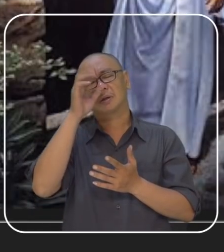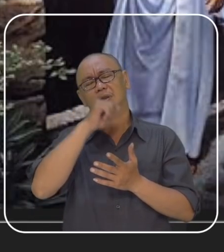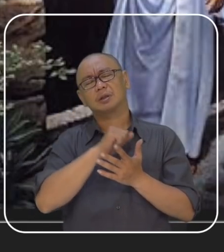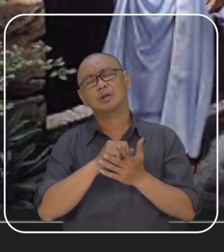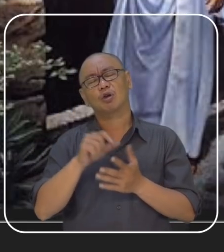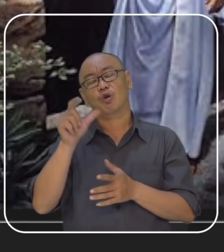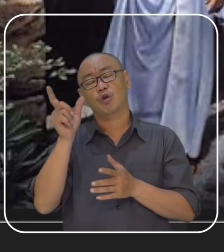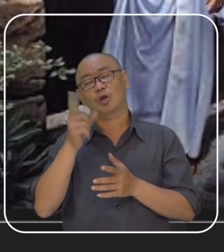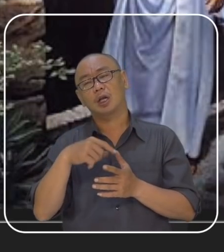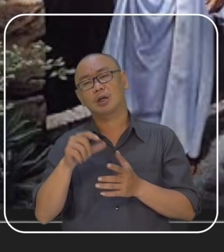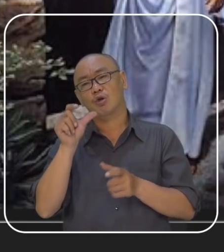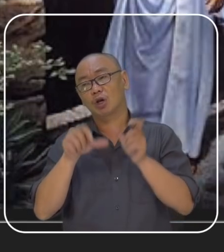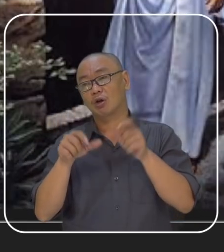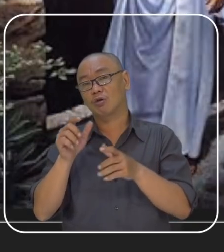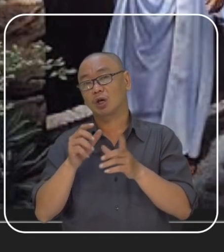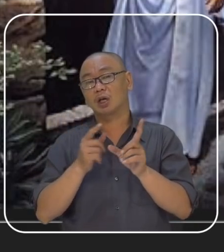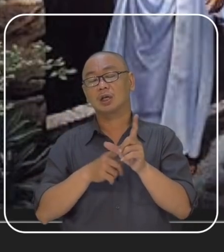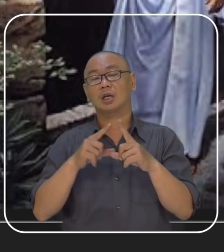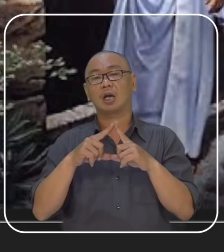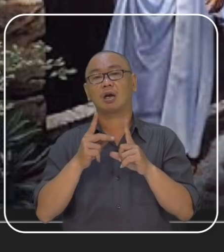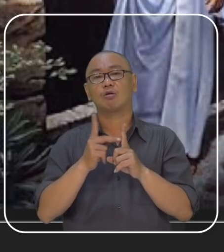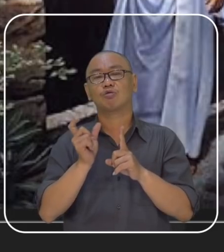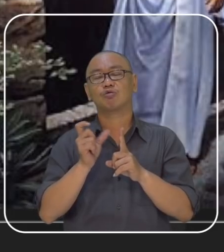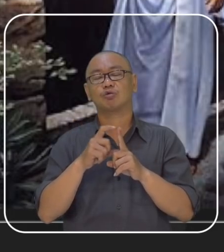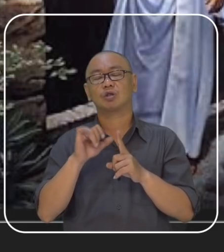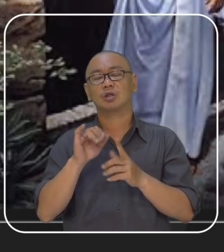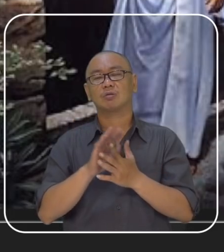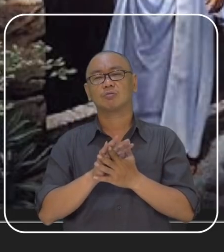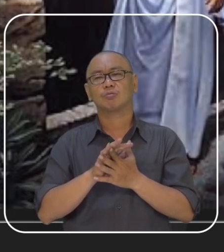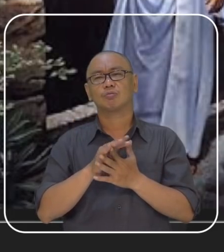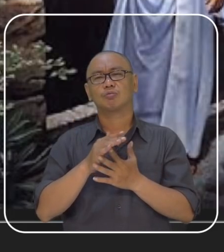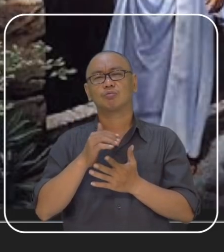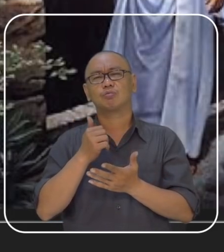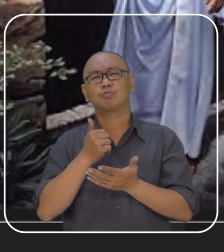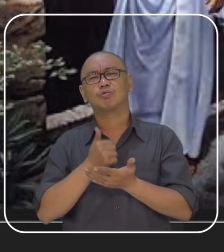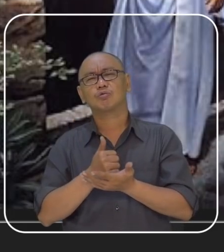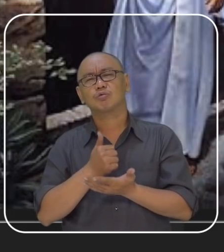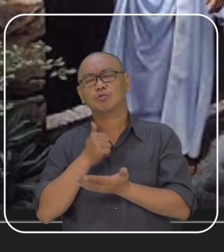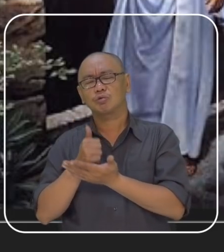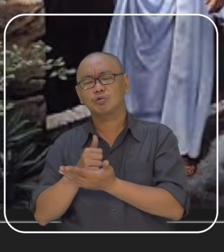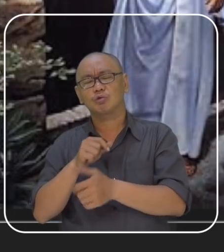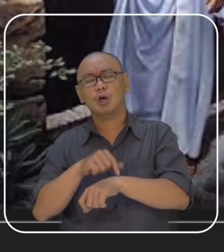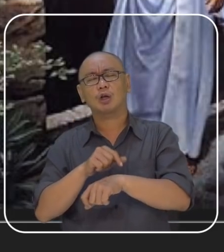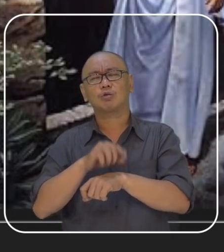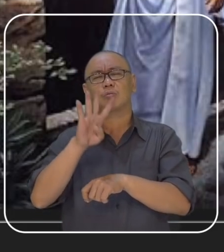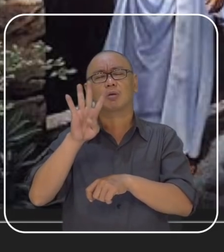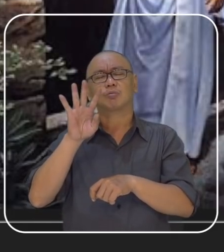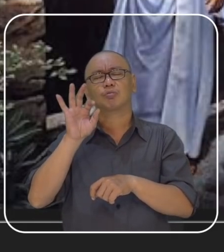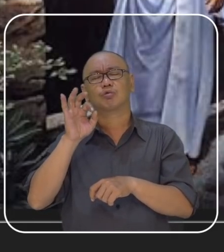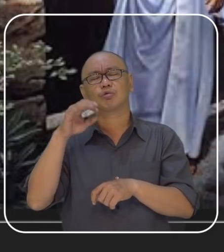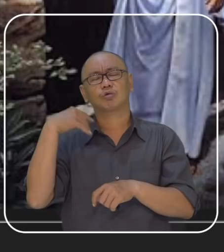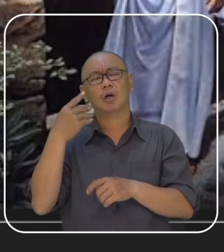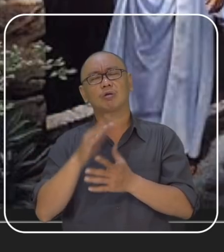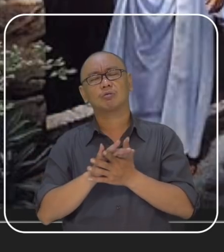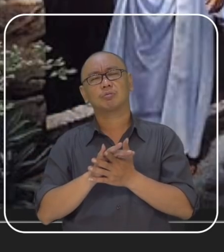membangun Bait Allah ini butuh waktu. 40 tahun, 46 tahun lamanya. Kamu mau merombak, meruntuhkan